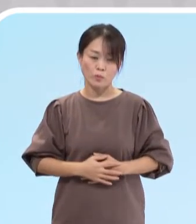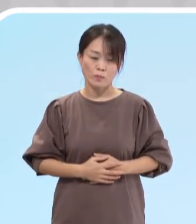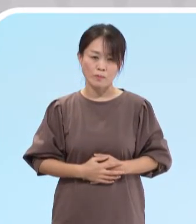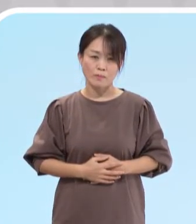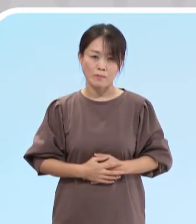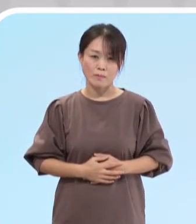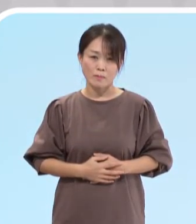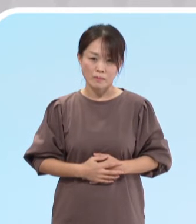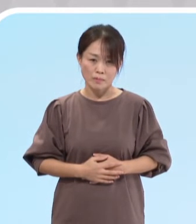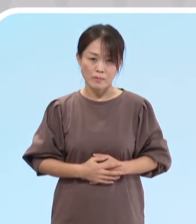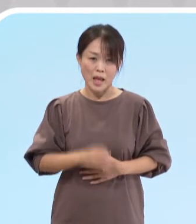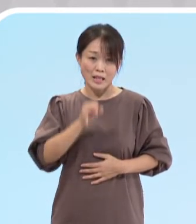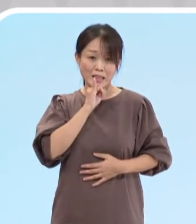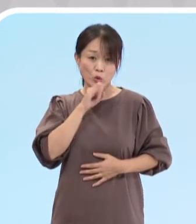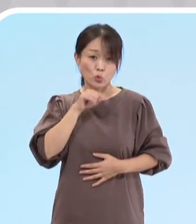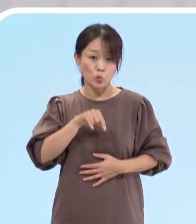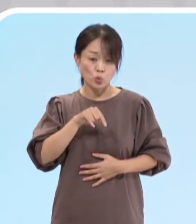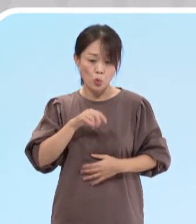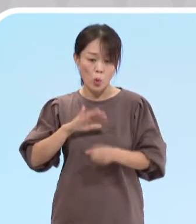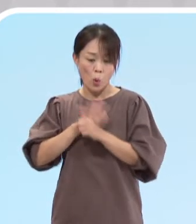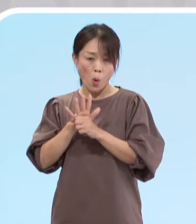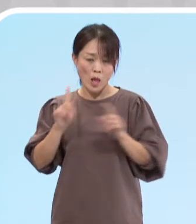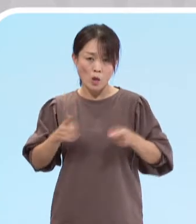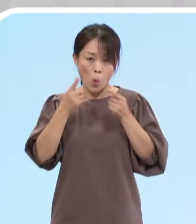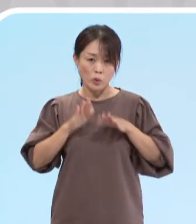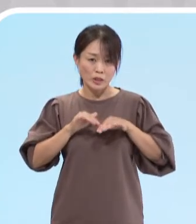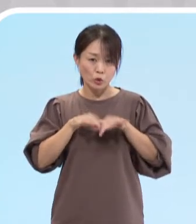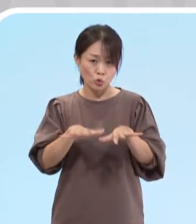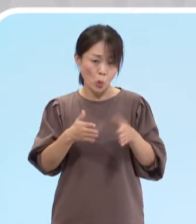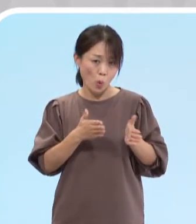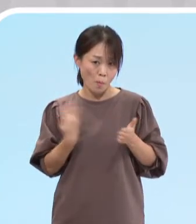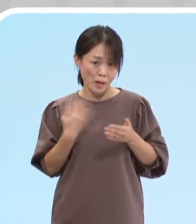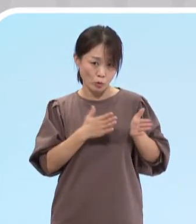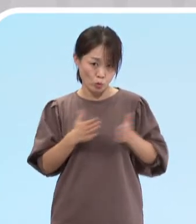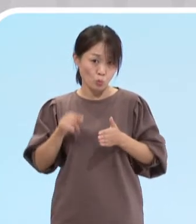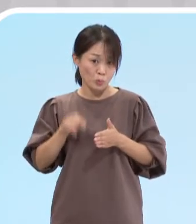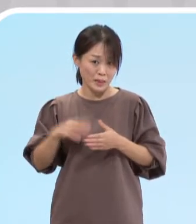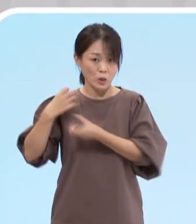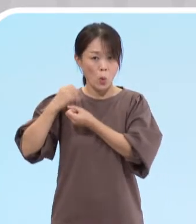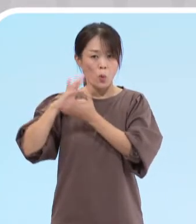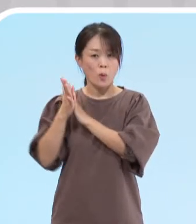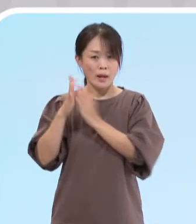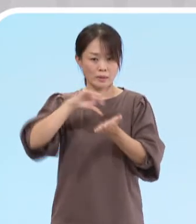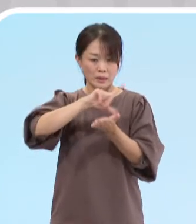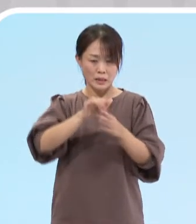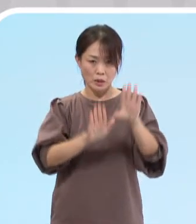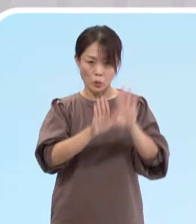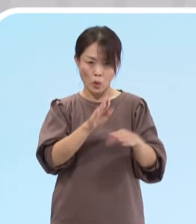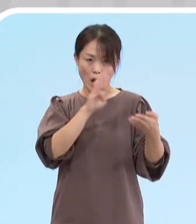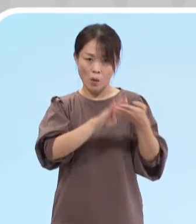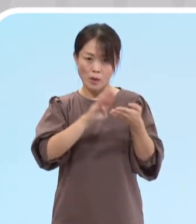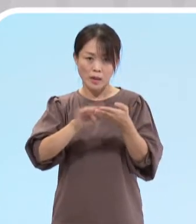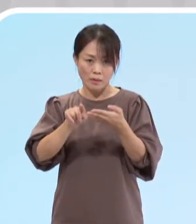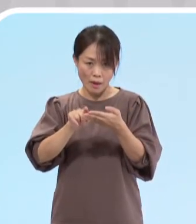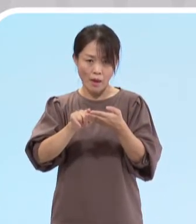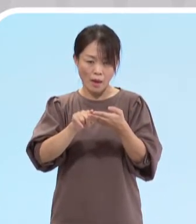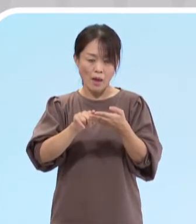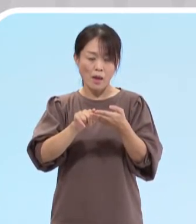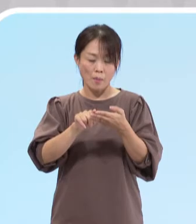ます。季節性インフルエンザとの同時流行に備え、兵庫県では地域の実情に応